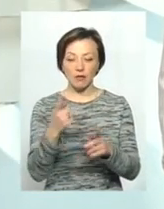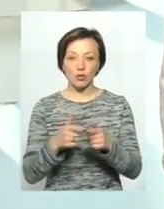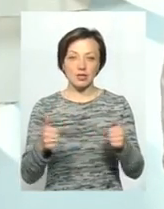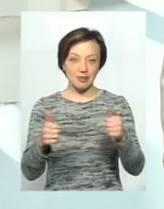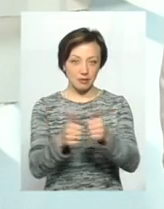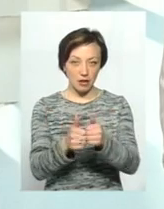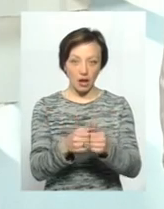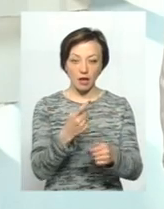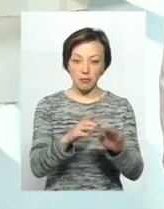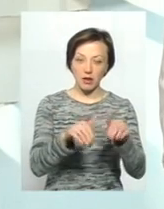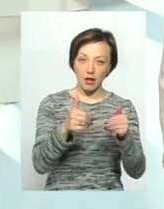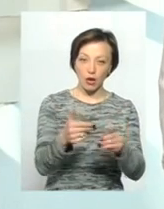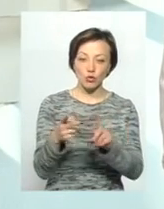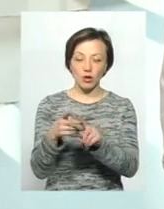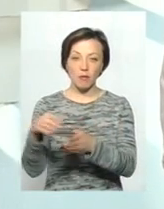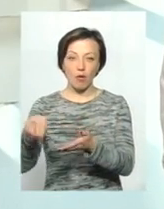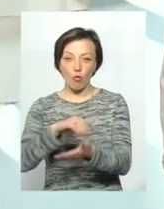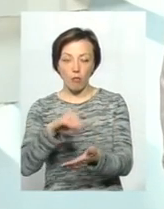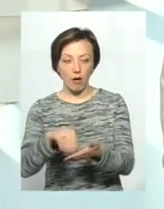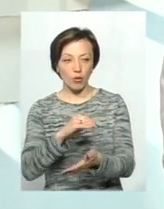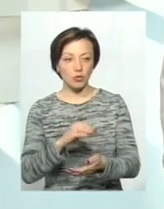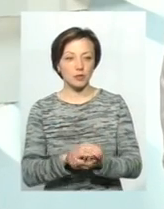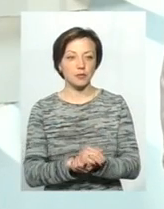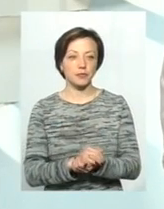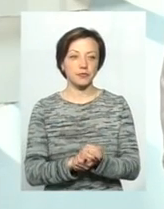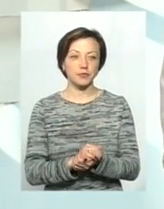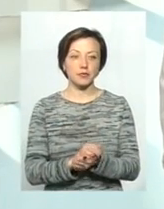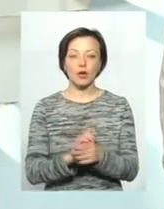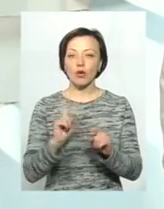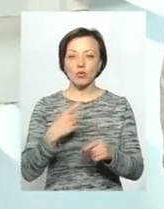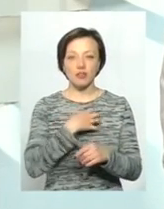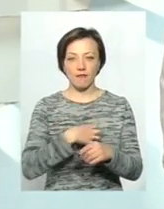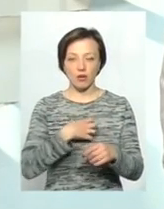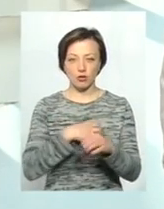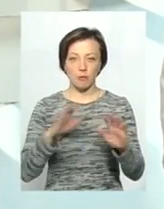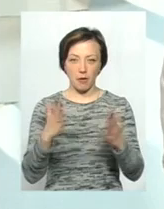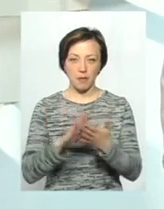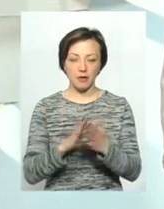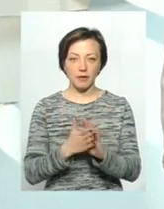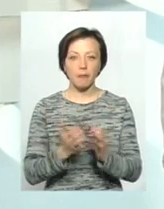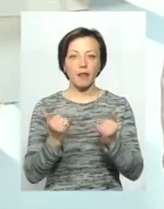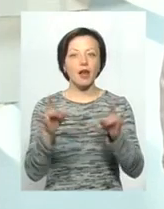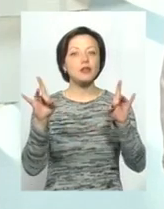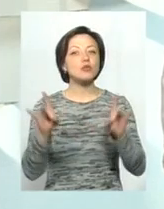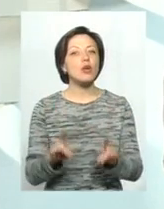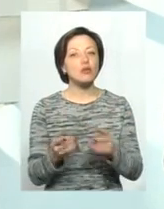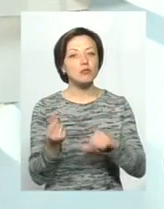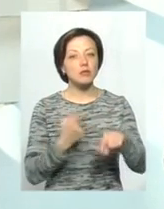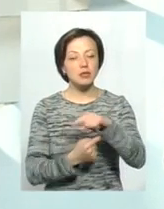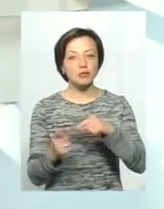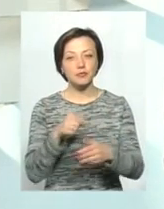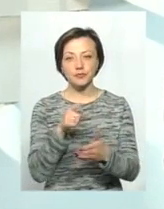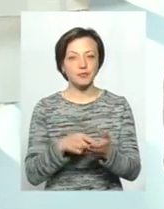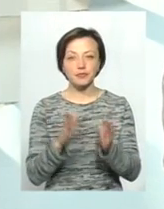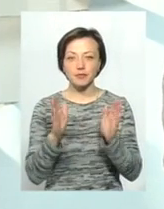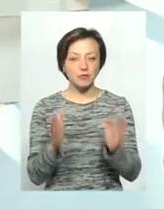рынка. Одни предлагают, другие покупают. Это очень важный момент. Для ресторанного бизнеса? Не только